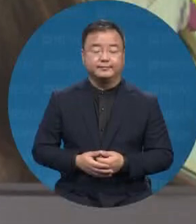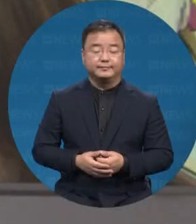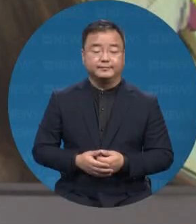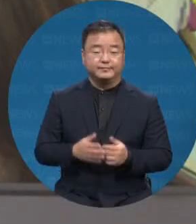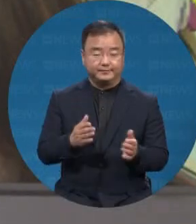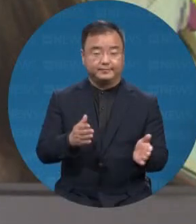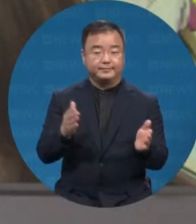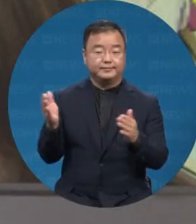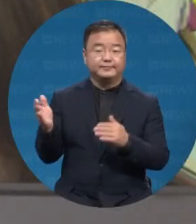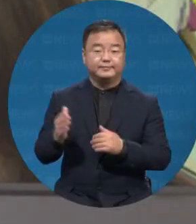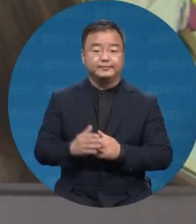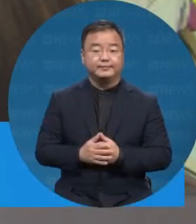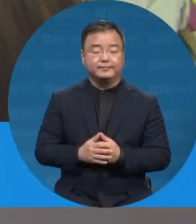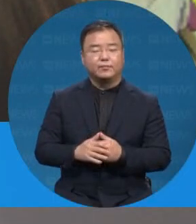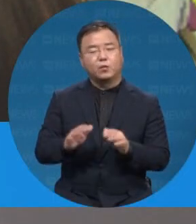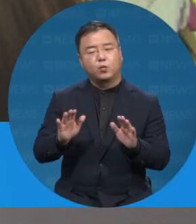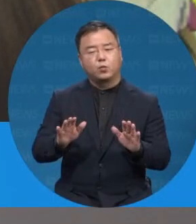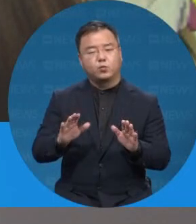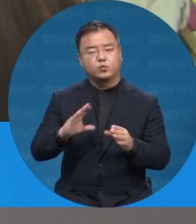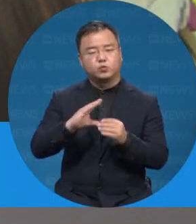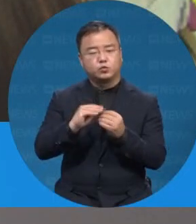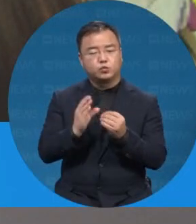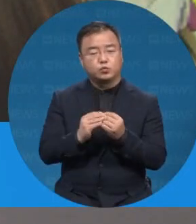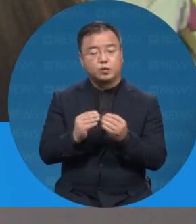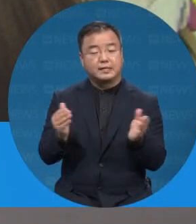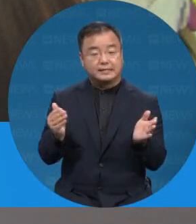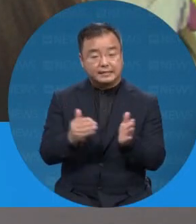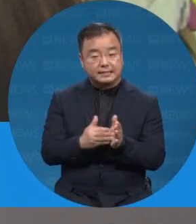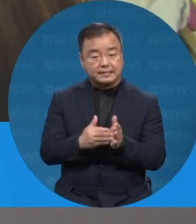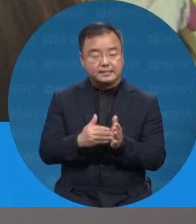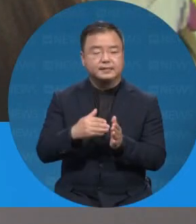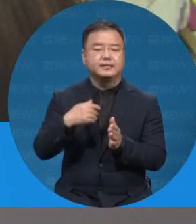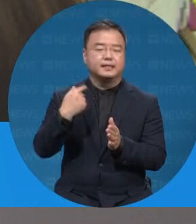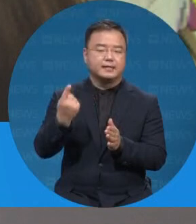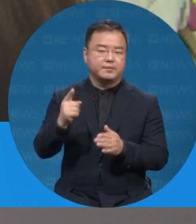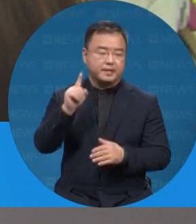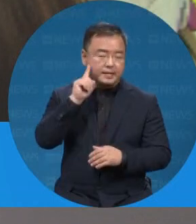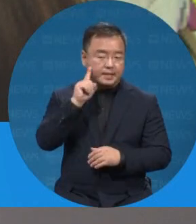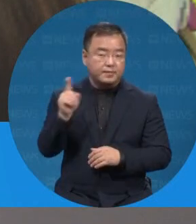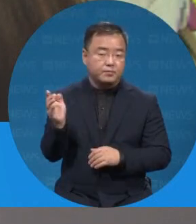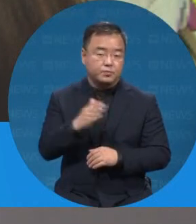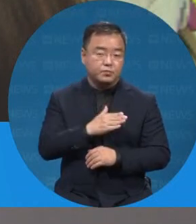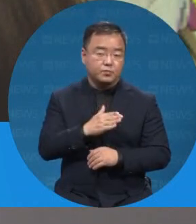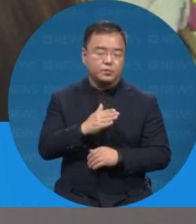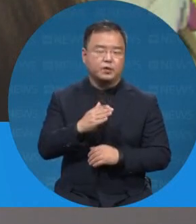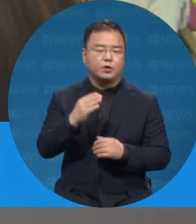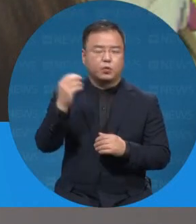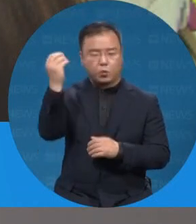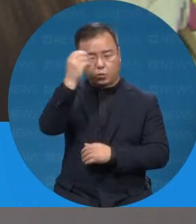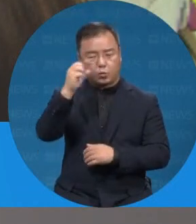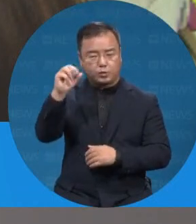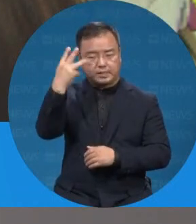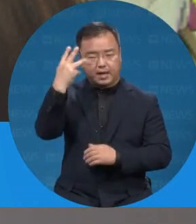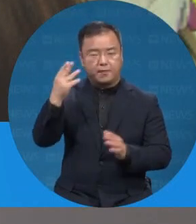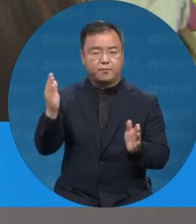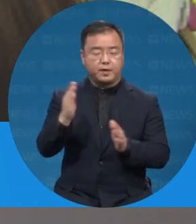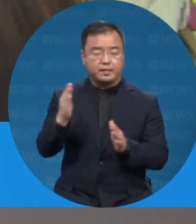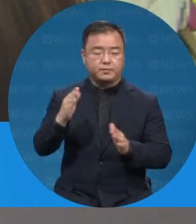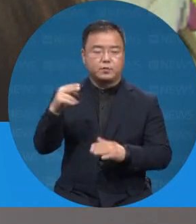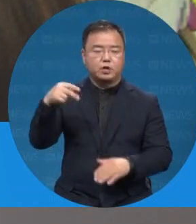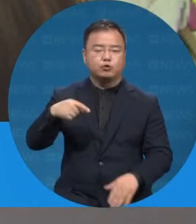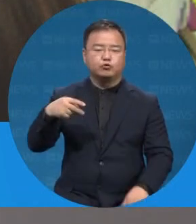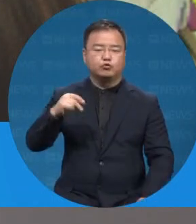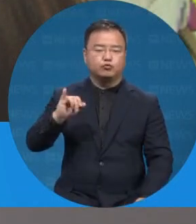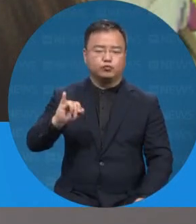네 다음 소식입니다 오늘 추석 연휴가 끝나면 수험생들은 내일 수시모집 원서 접수를 시작으로 본격적인